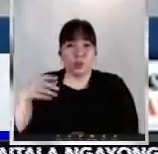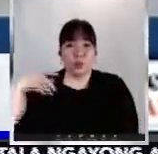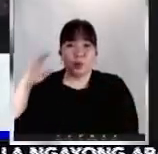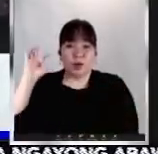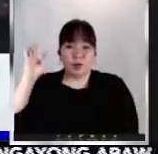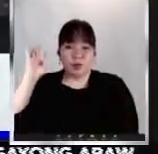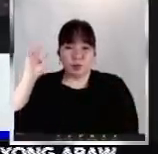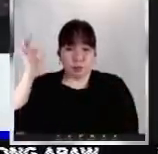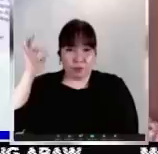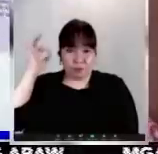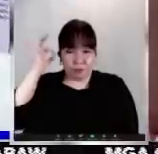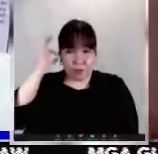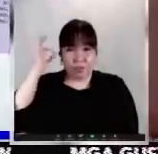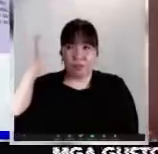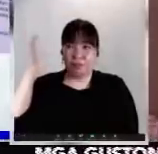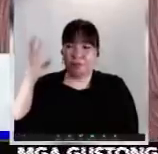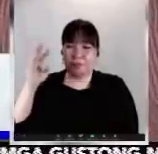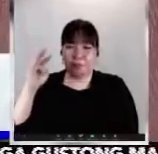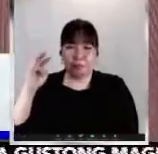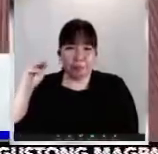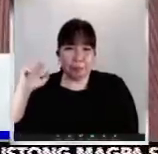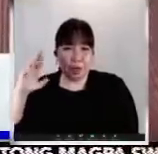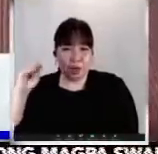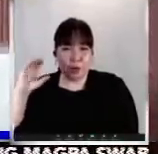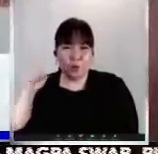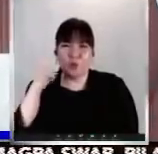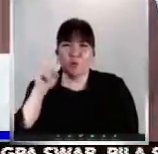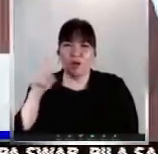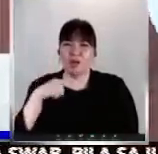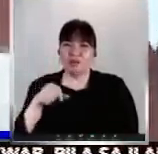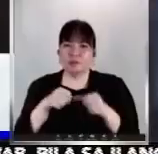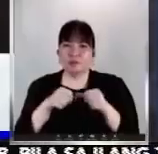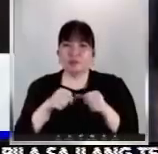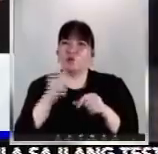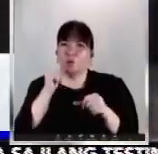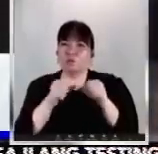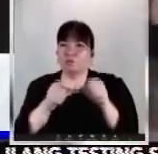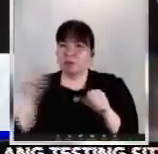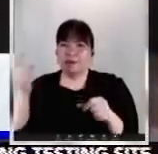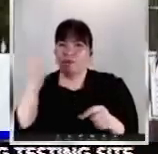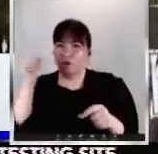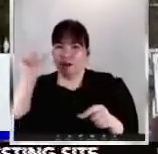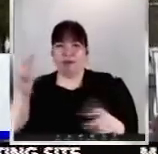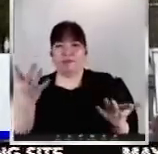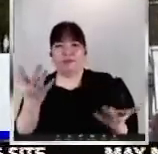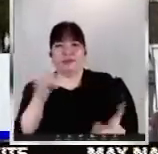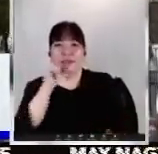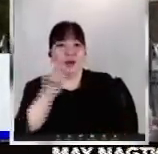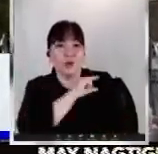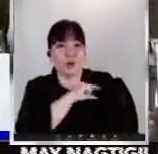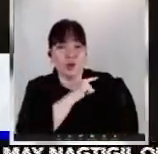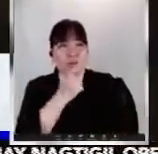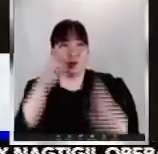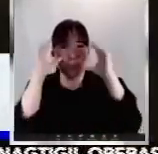Pilipinas. Kabilang sa issue, ang aligasyong perpetually disqualified sa pagtakmong pangulo si Marcos matapos itong